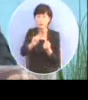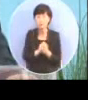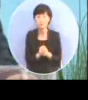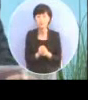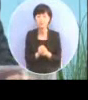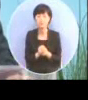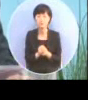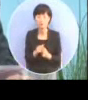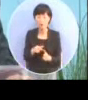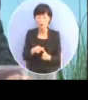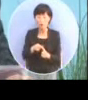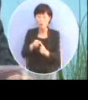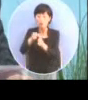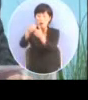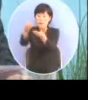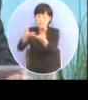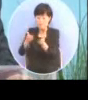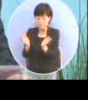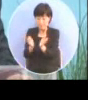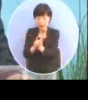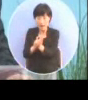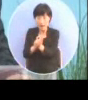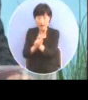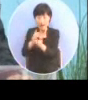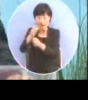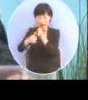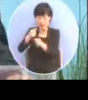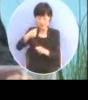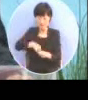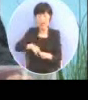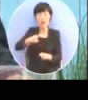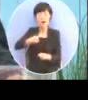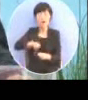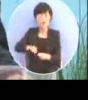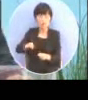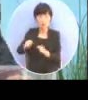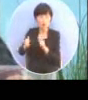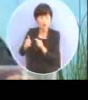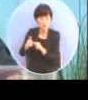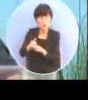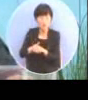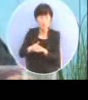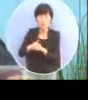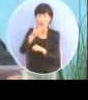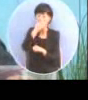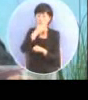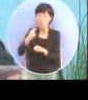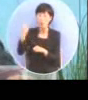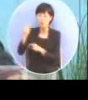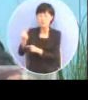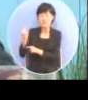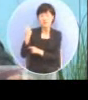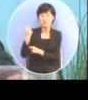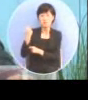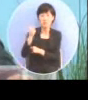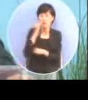biết không? 구원받은 백성이 하나님의 능력을 복음의 능력을 절대로 모르도록 속이는 거예요.